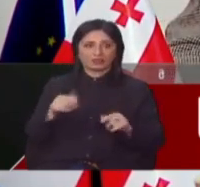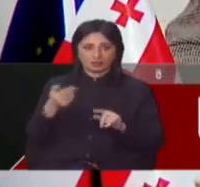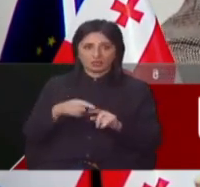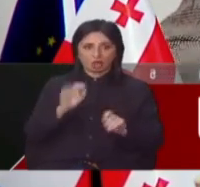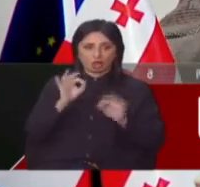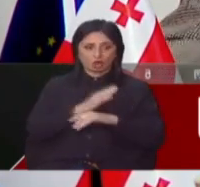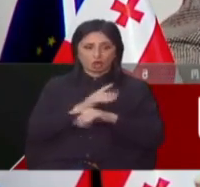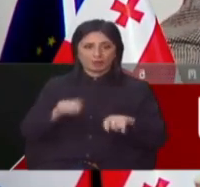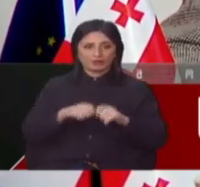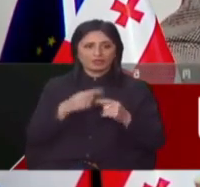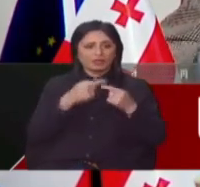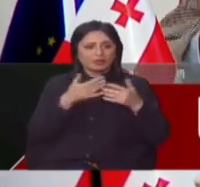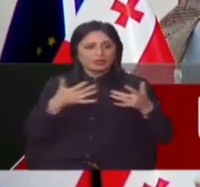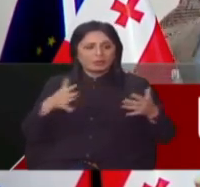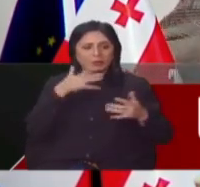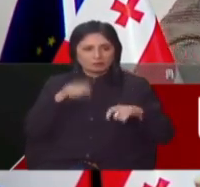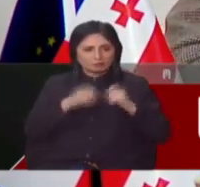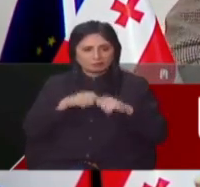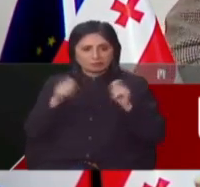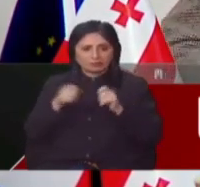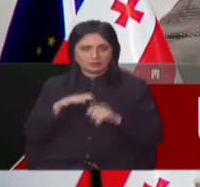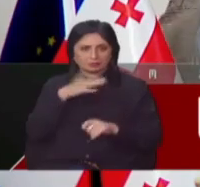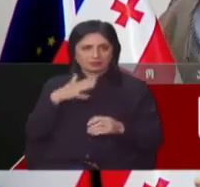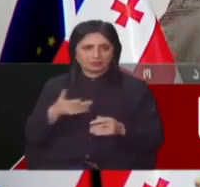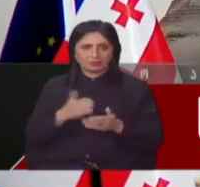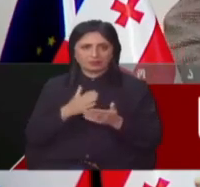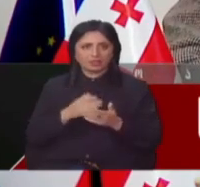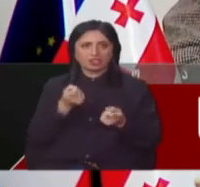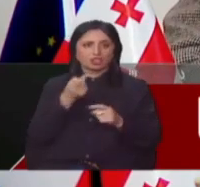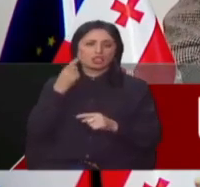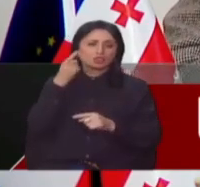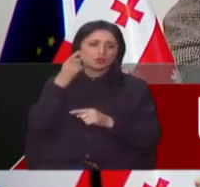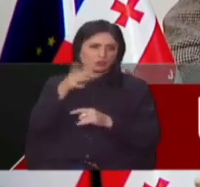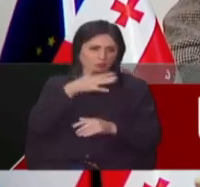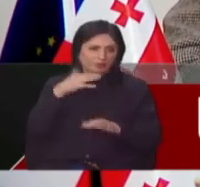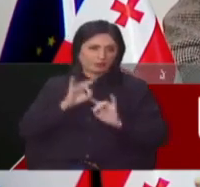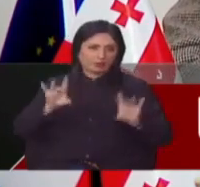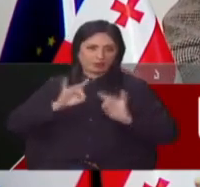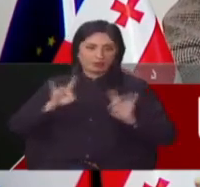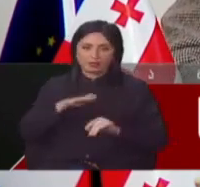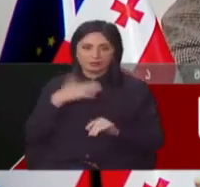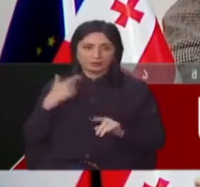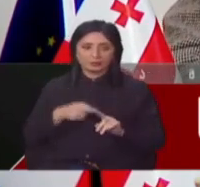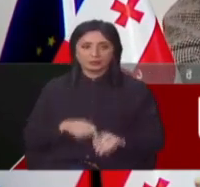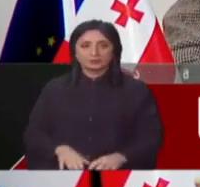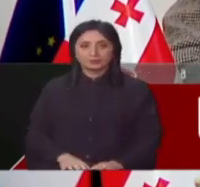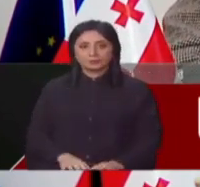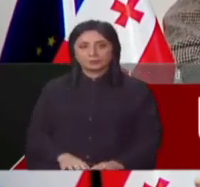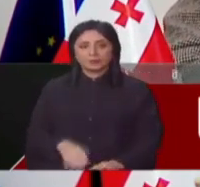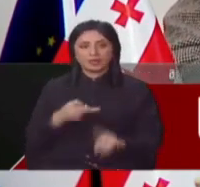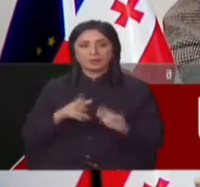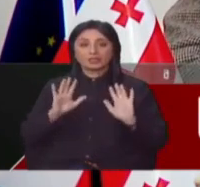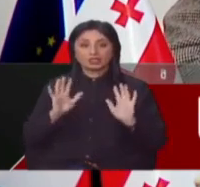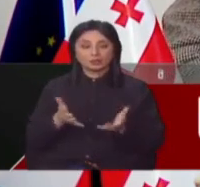ირღვევა. სხვა ნორმებსაც აღვს პრეზიდენტი, მე თუ მკითხავთ, ეს ცოტა შორს შეიძლება წავიდეთ ამაზე რომ ვიმჟეოთ, მაგრამ